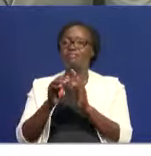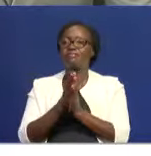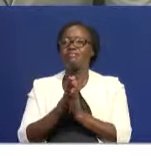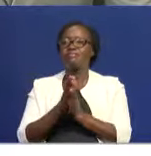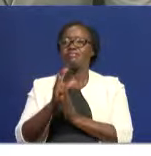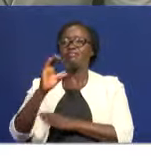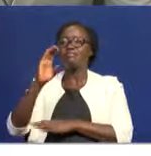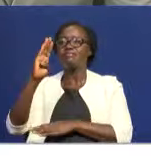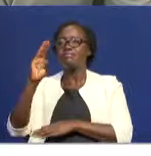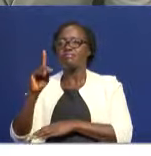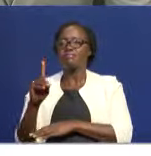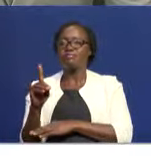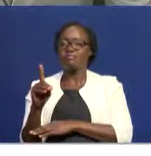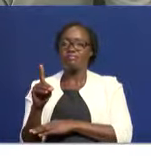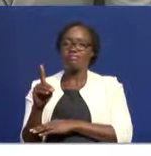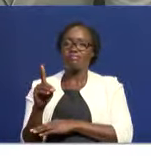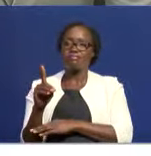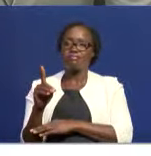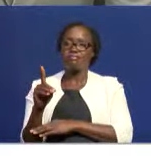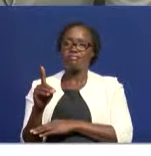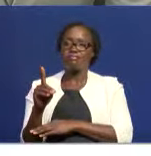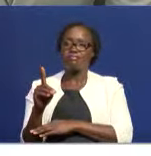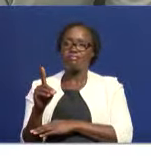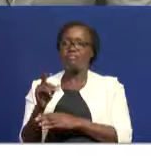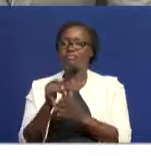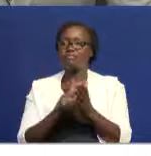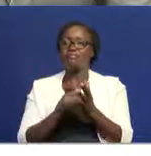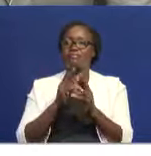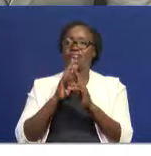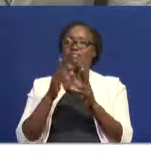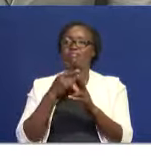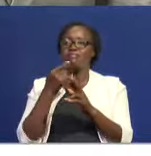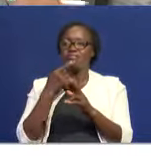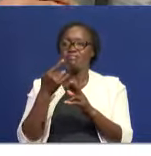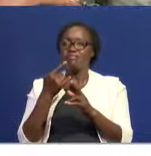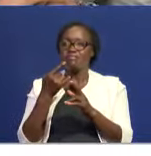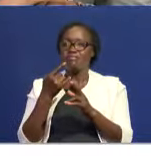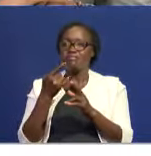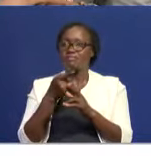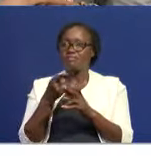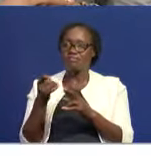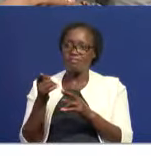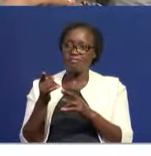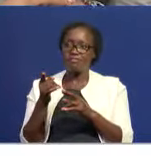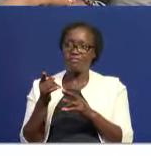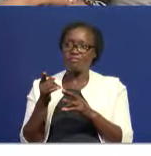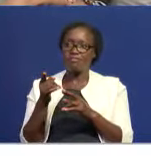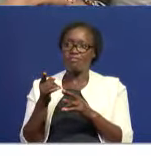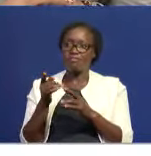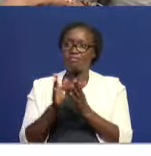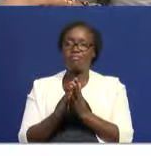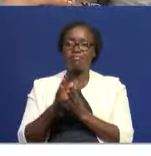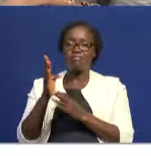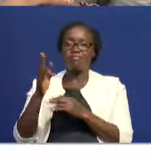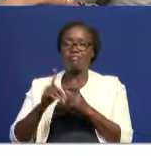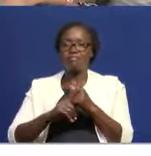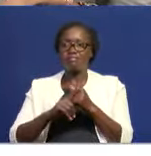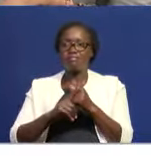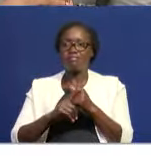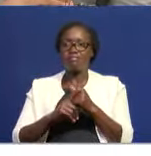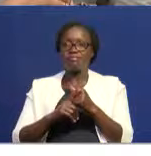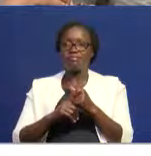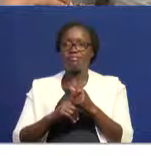ambalo wanataka kuingia. Kama alivyosema mwenzetu Abdi Aziz, amesema hiyo ni katika maeneo ya Kangemi na